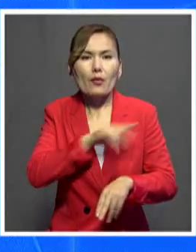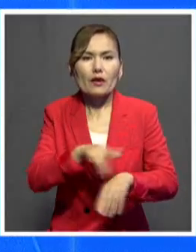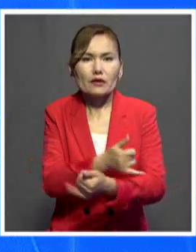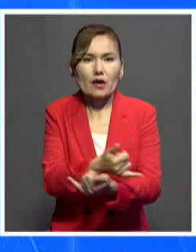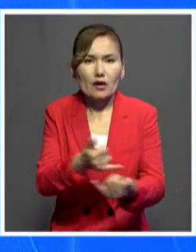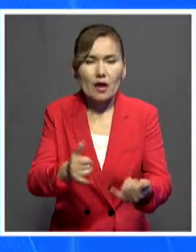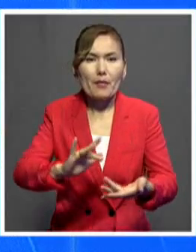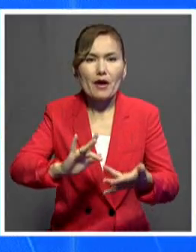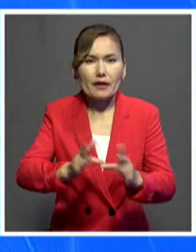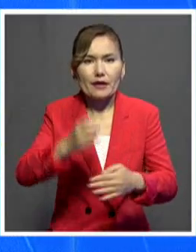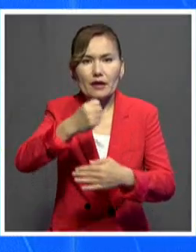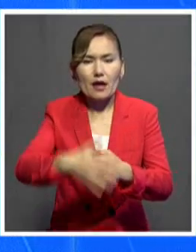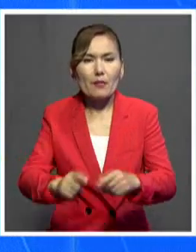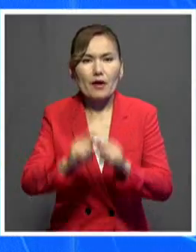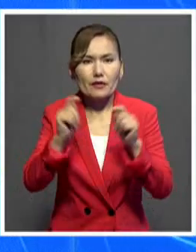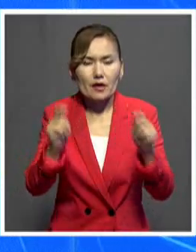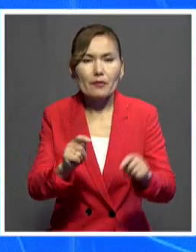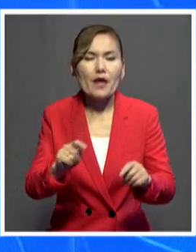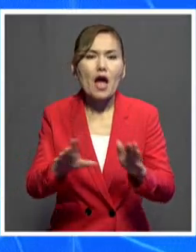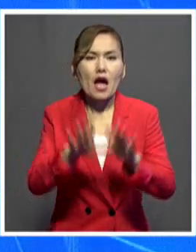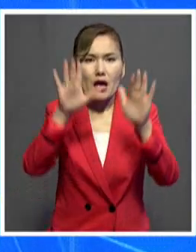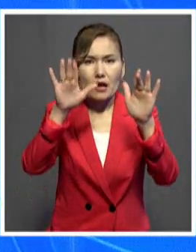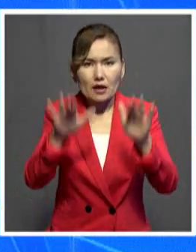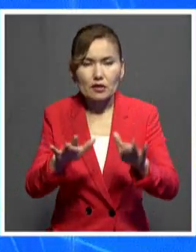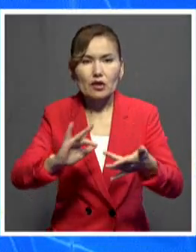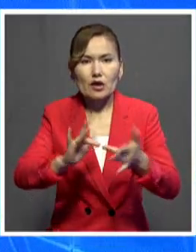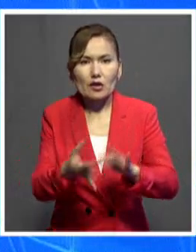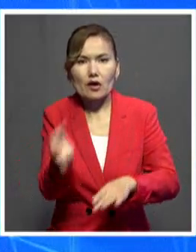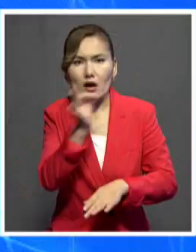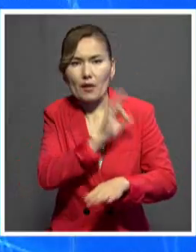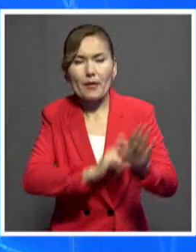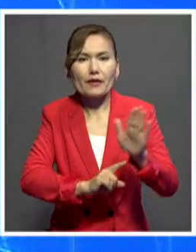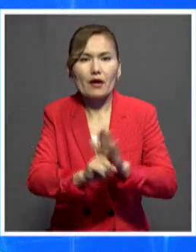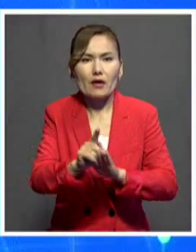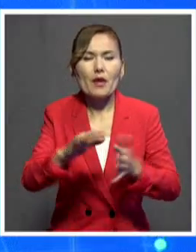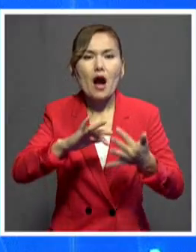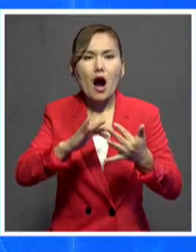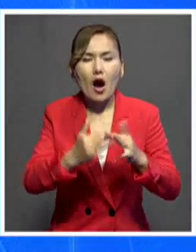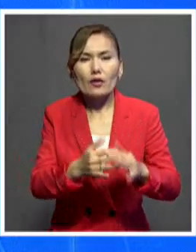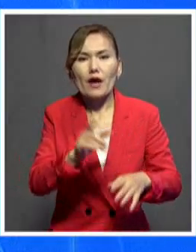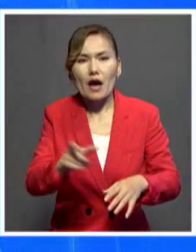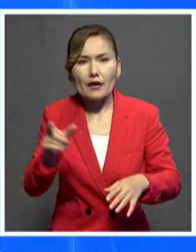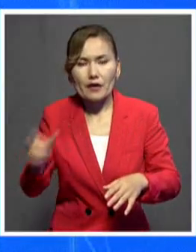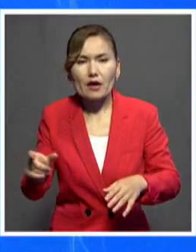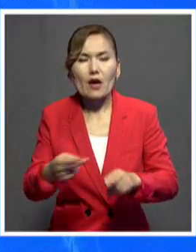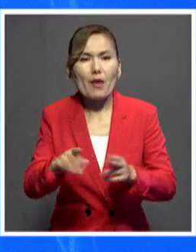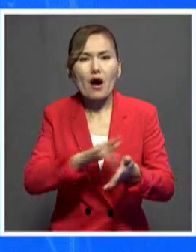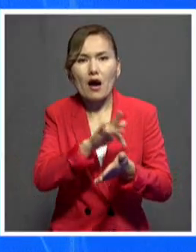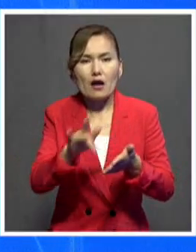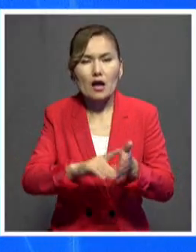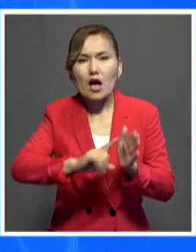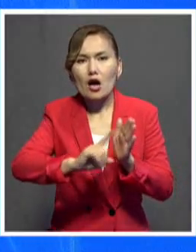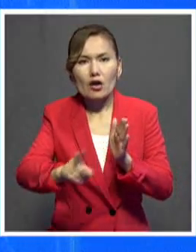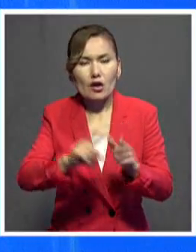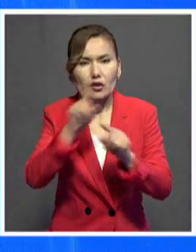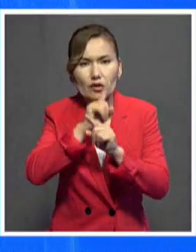бұрышы ашылып, тұрғындар электронды қызмет түрлерін кедергісіз ала бастады. Бұдан былай ауылдағы ағайын аудан орталығына сабылмай-ақ қажетті